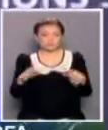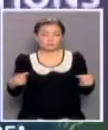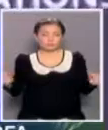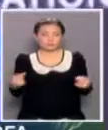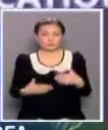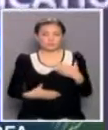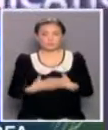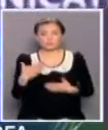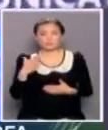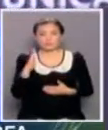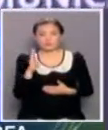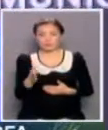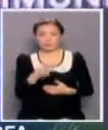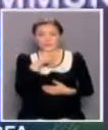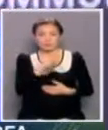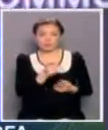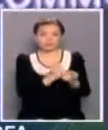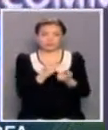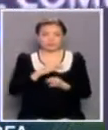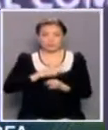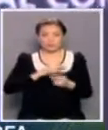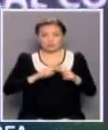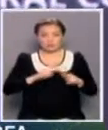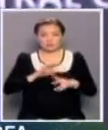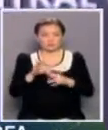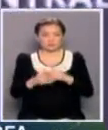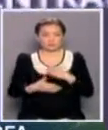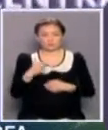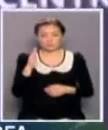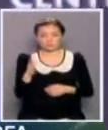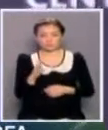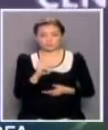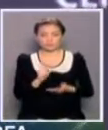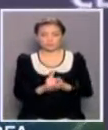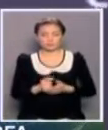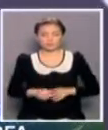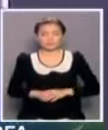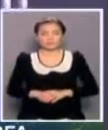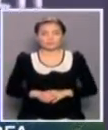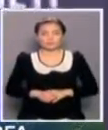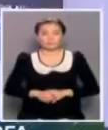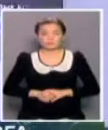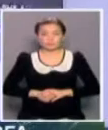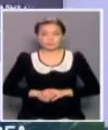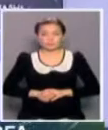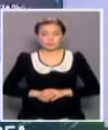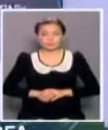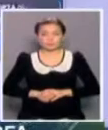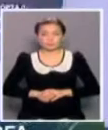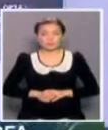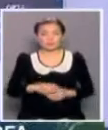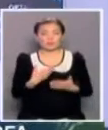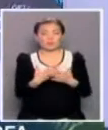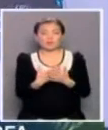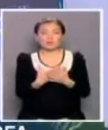болсын, басқа да біздің әріптестеріміз болсын, оларға біз тиісті жазалау шараларын қолданудамыз. Ал енді БЖВ